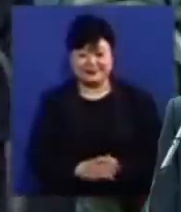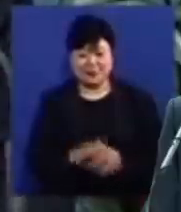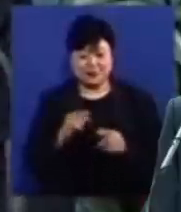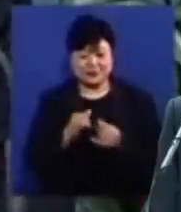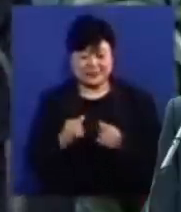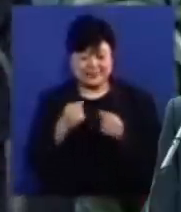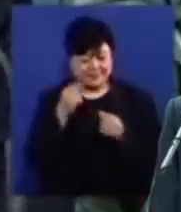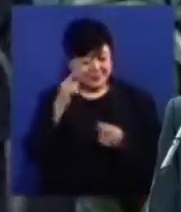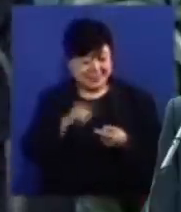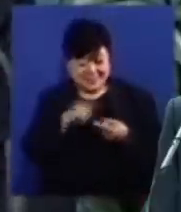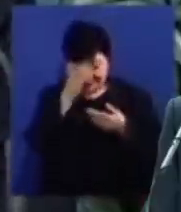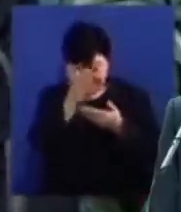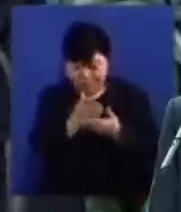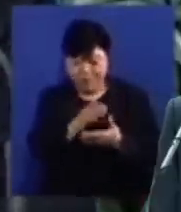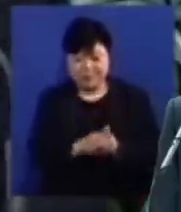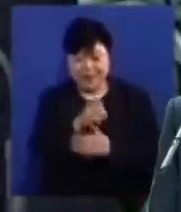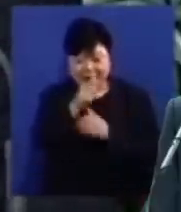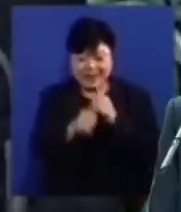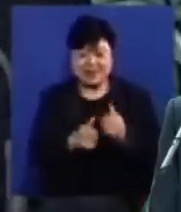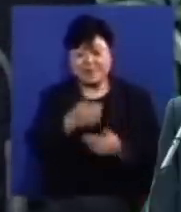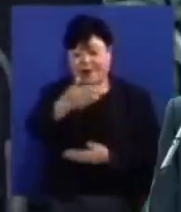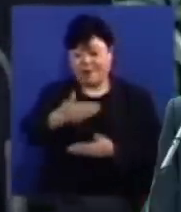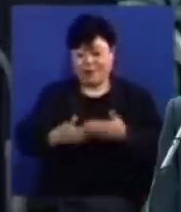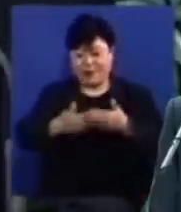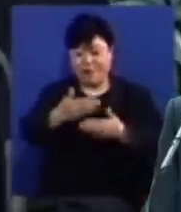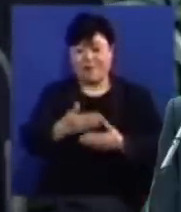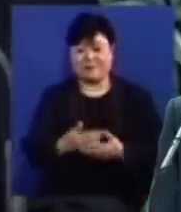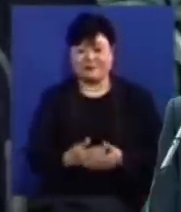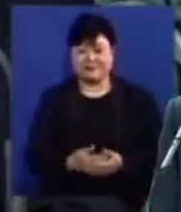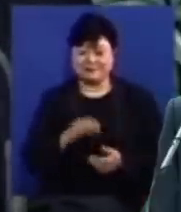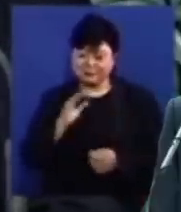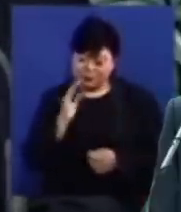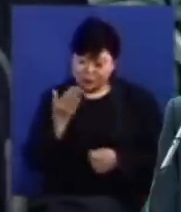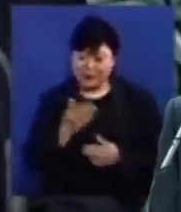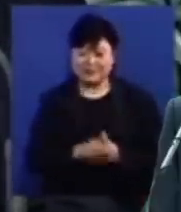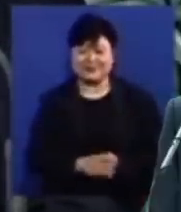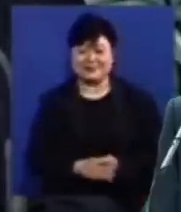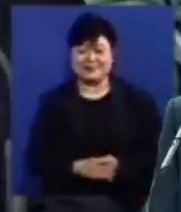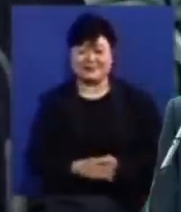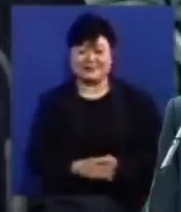보통 사람으로 생각하지 마십시오. 하나님과 교통한 사람들인 것입니다.